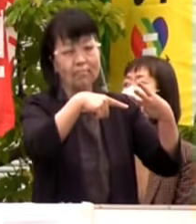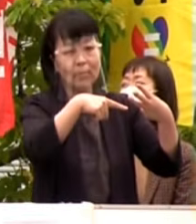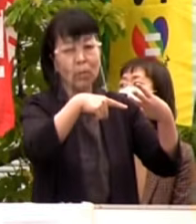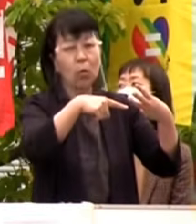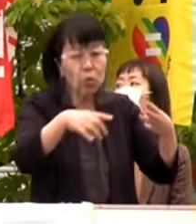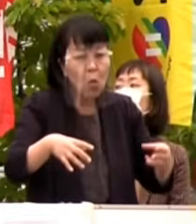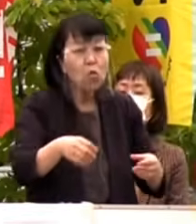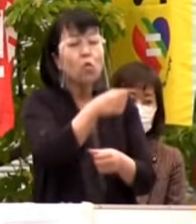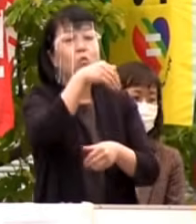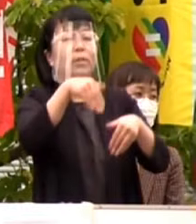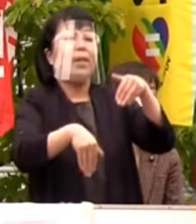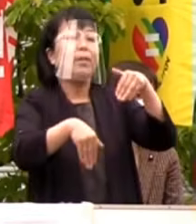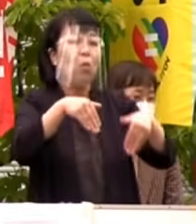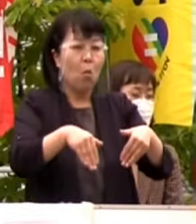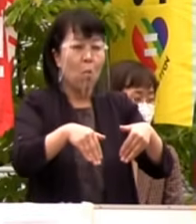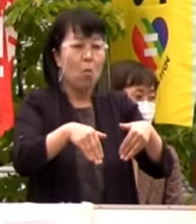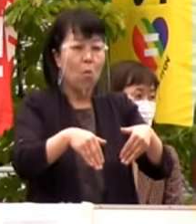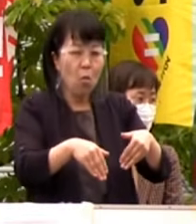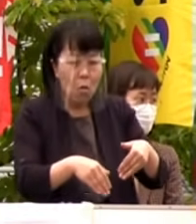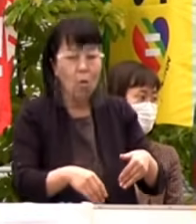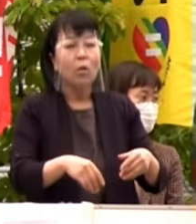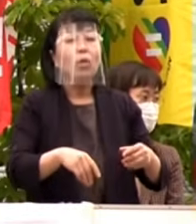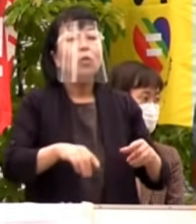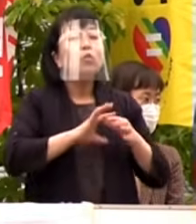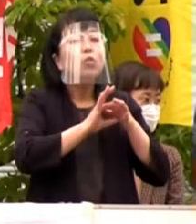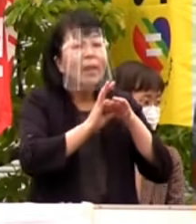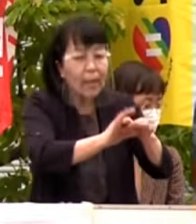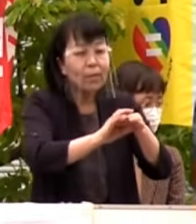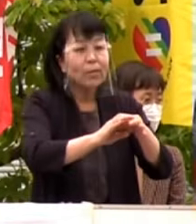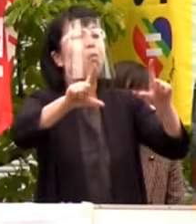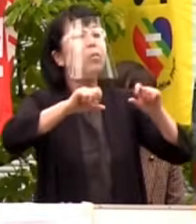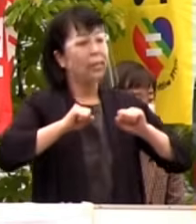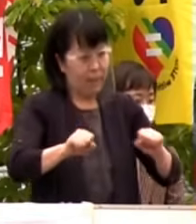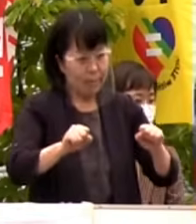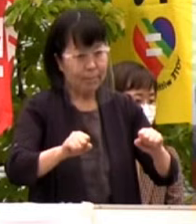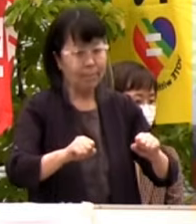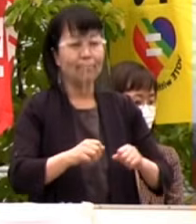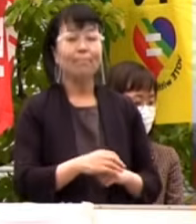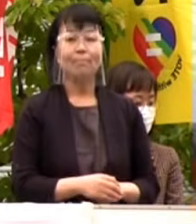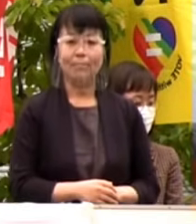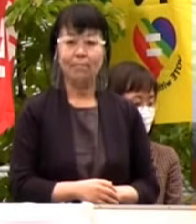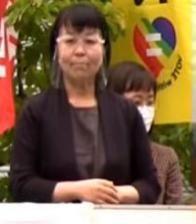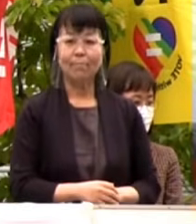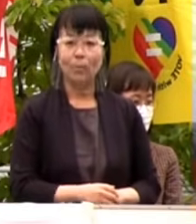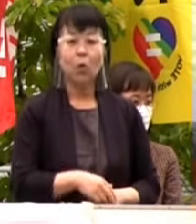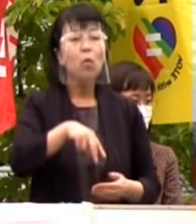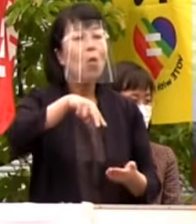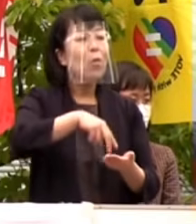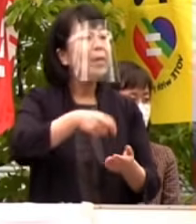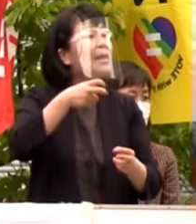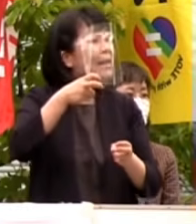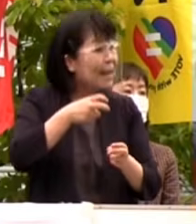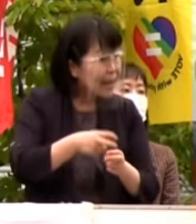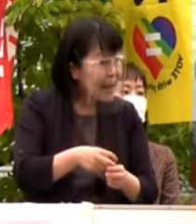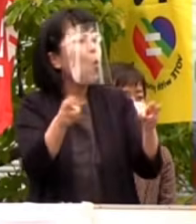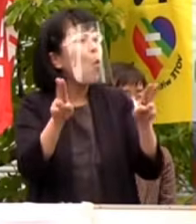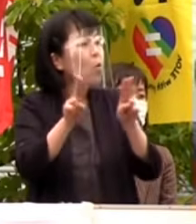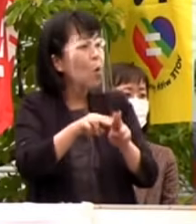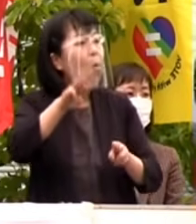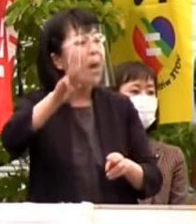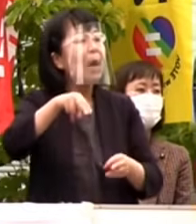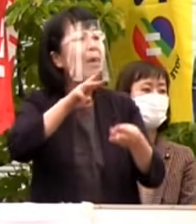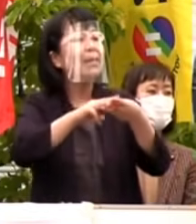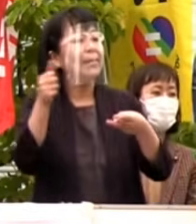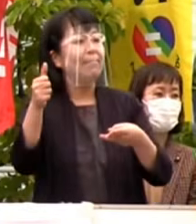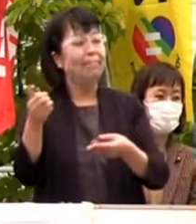総選挙を戦っているということを皆さんにお伝えしたいと思います。今日も立憲民主党の河原さんに来ていただきました。全